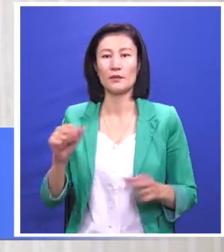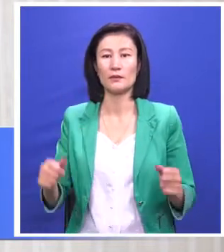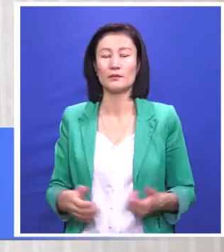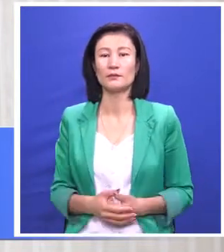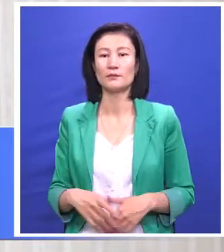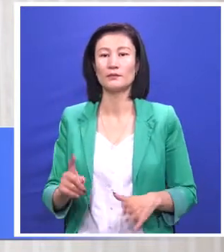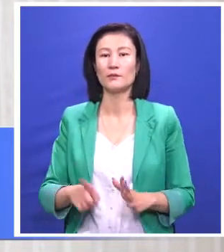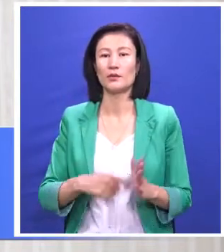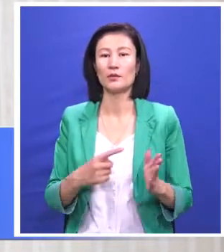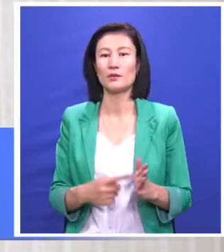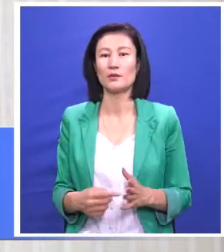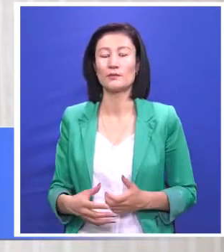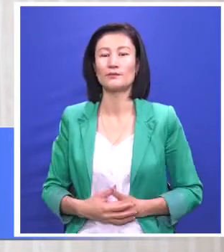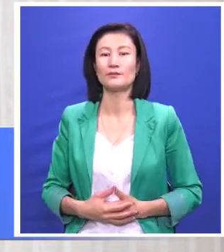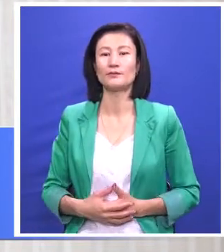бір сосы